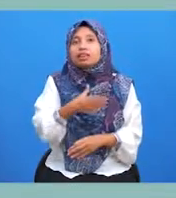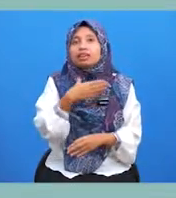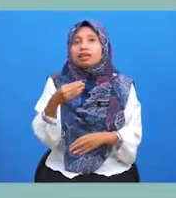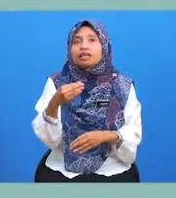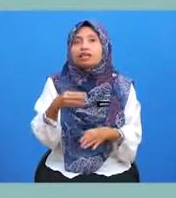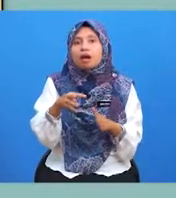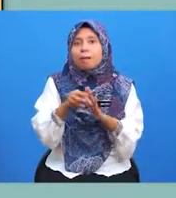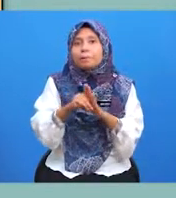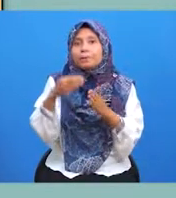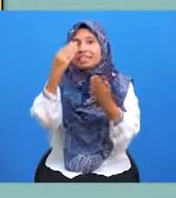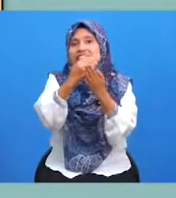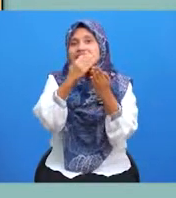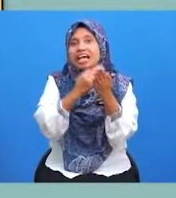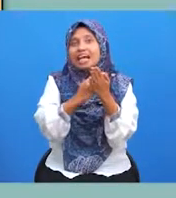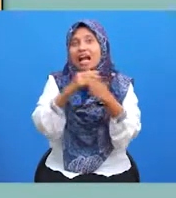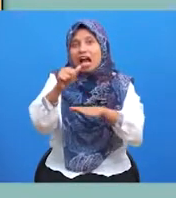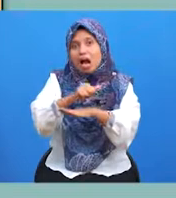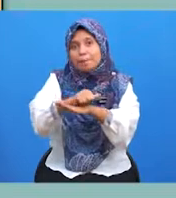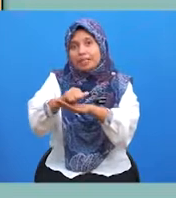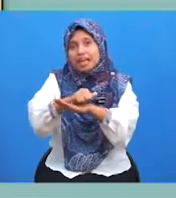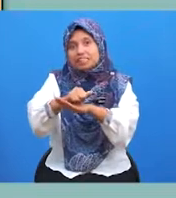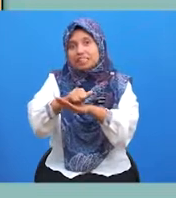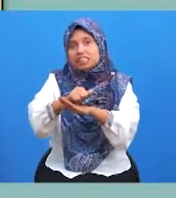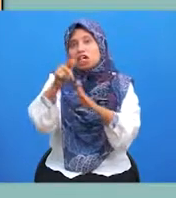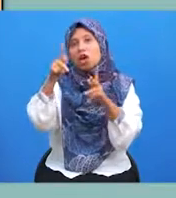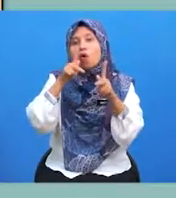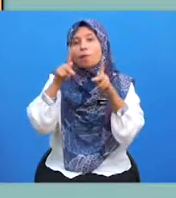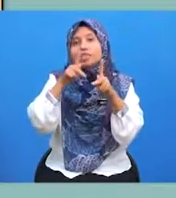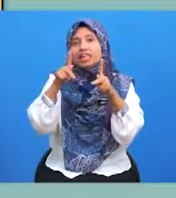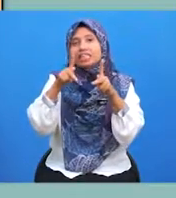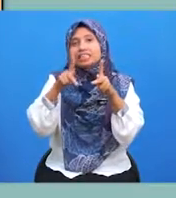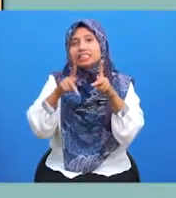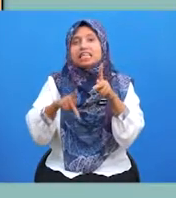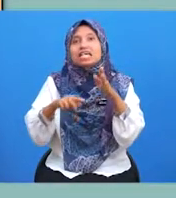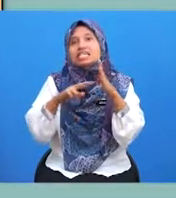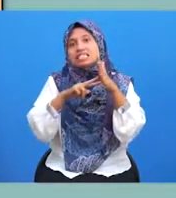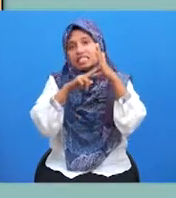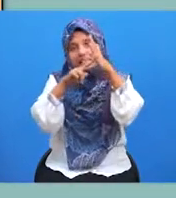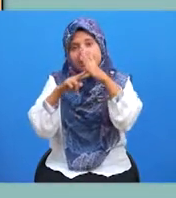dan menyenaraikan aplikasi komunikasi satelit.